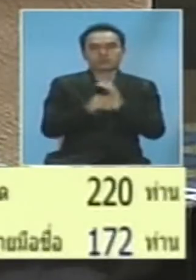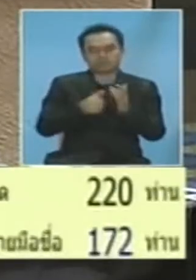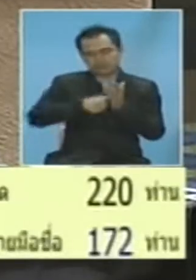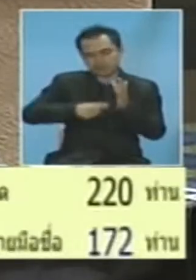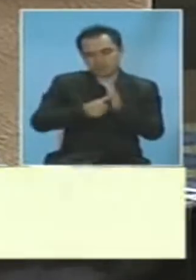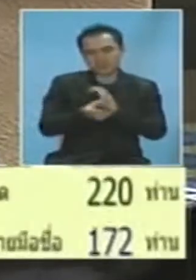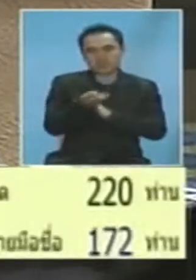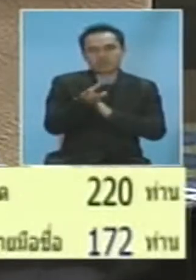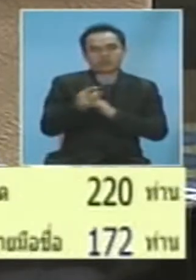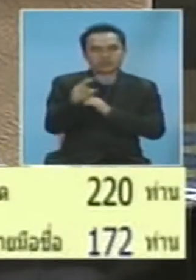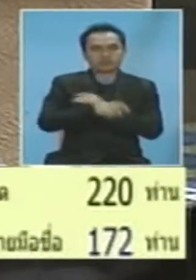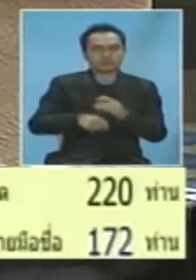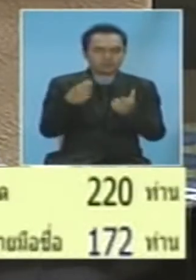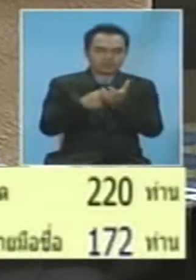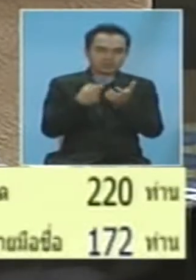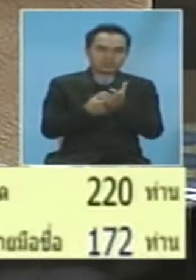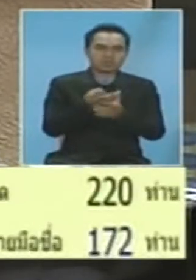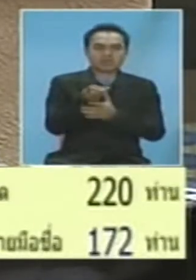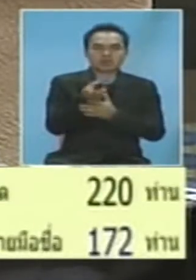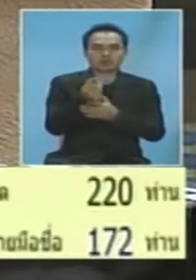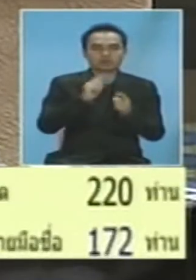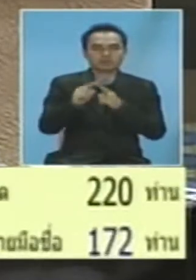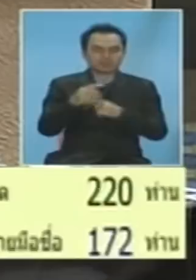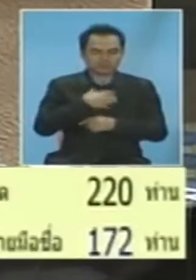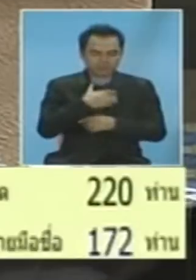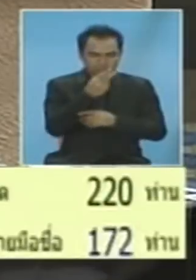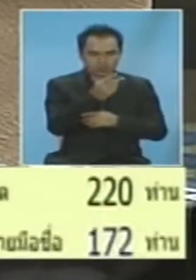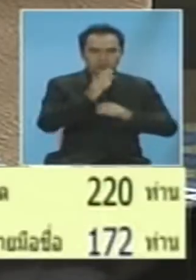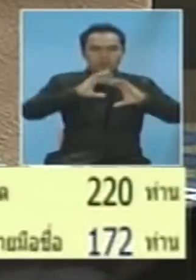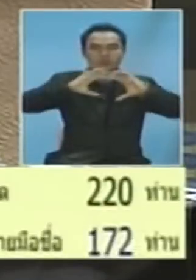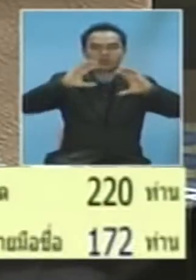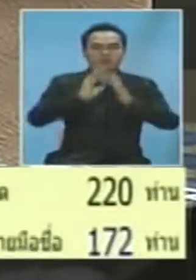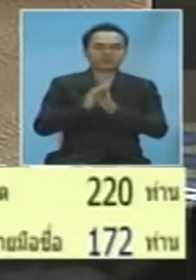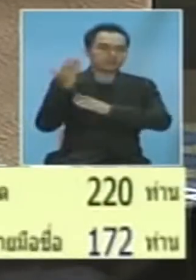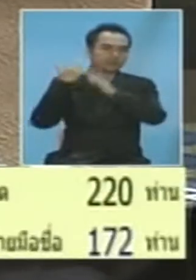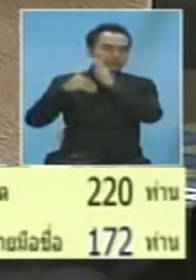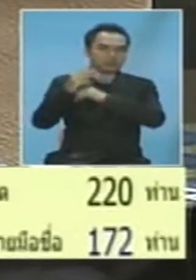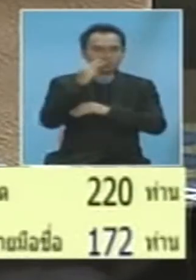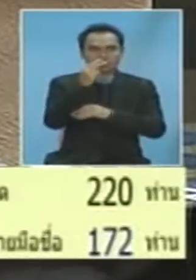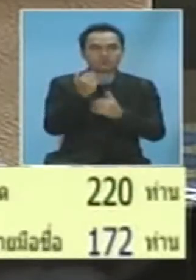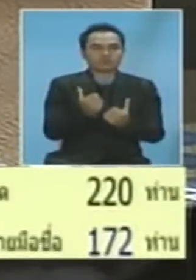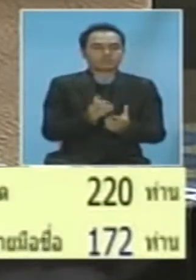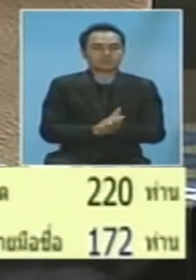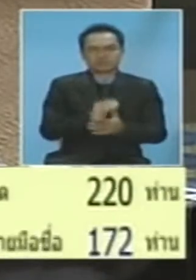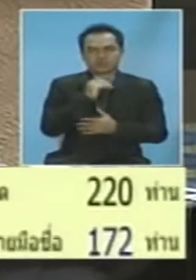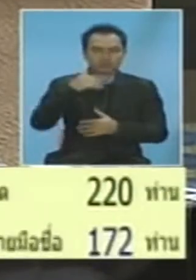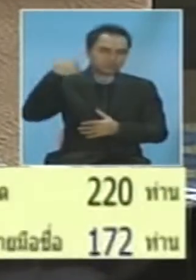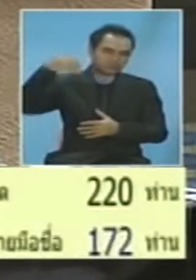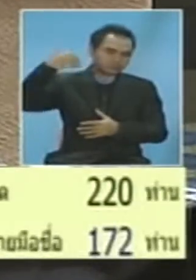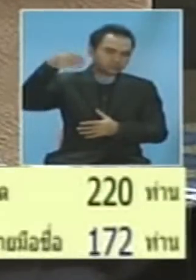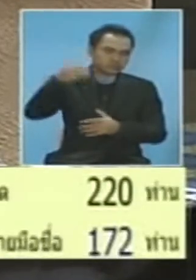รือโครงการประกันราคาข้าวก็ดีของรัฐบาลที่ผ่านๆมาในช่วงระยะเวลา30